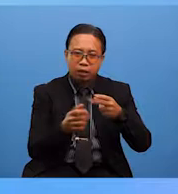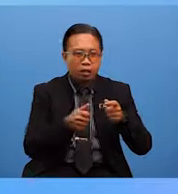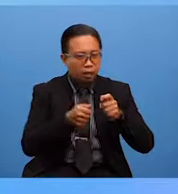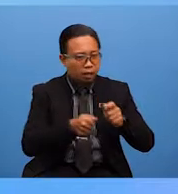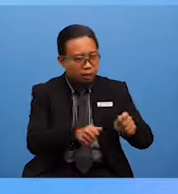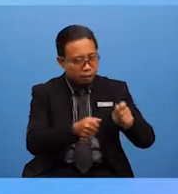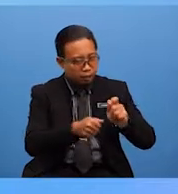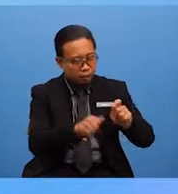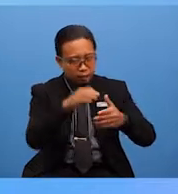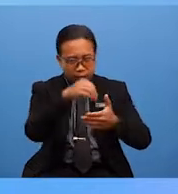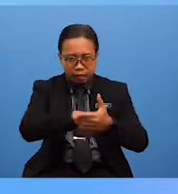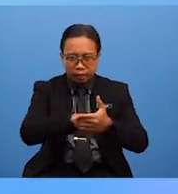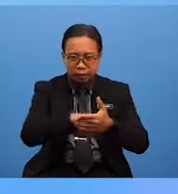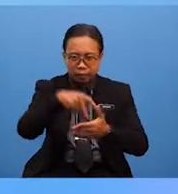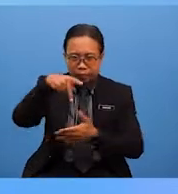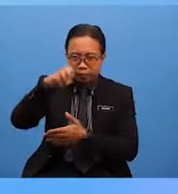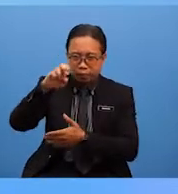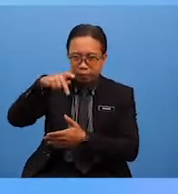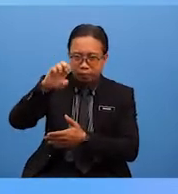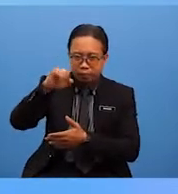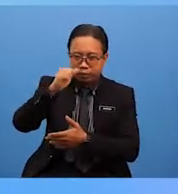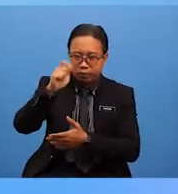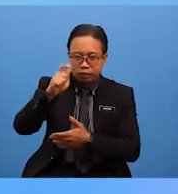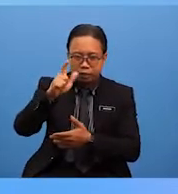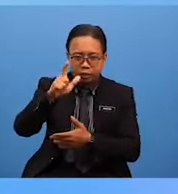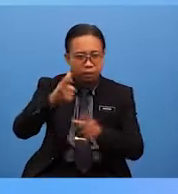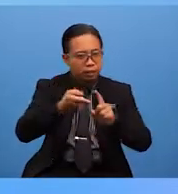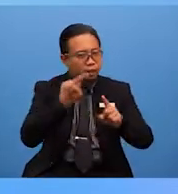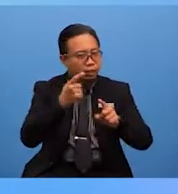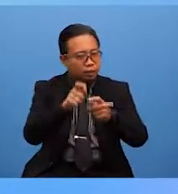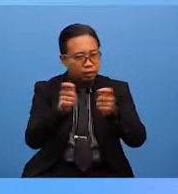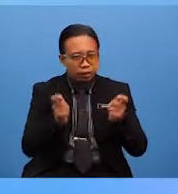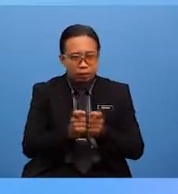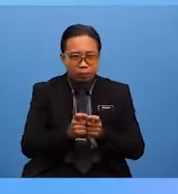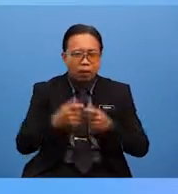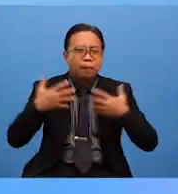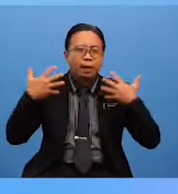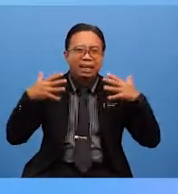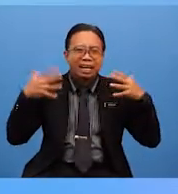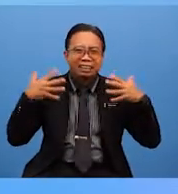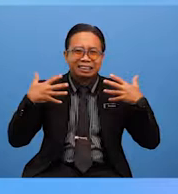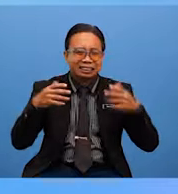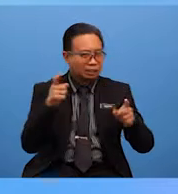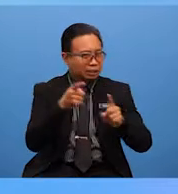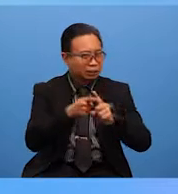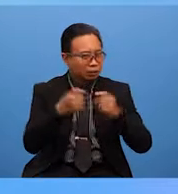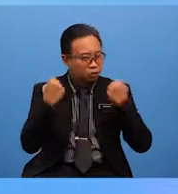di dalam pejal dari kawasan yang panas Ke kawasan yang sejuk